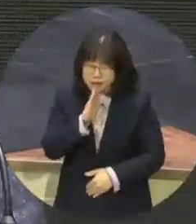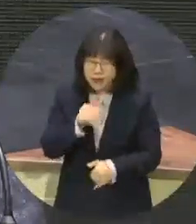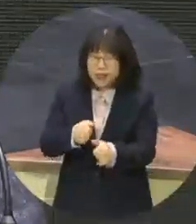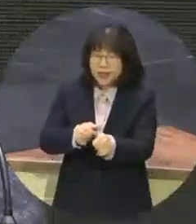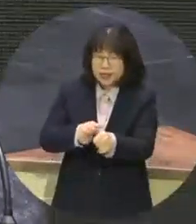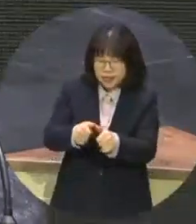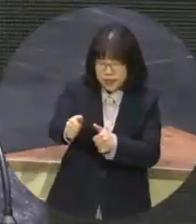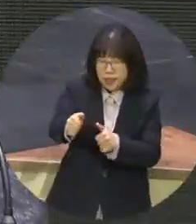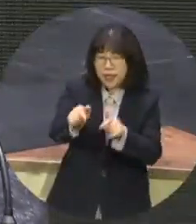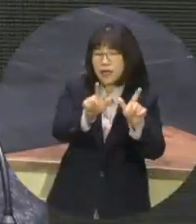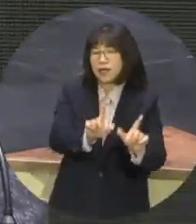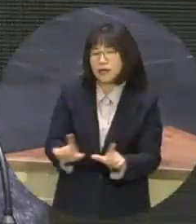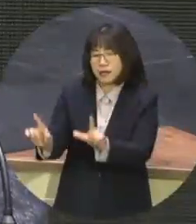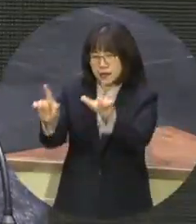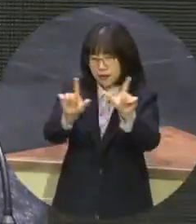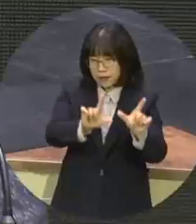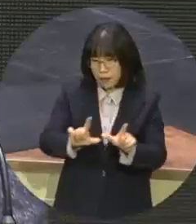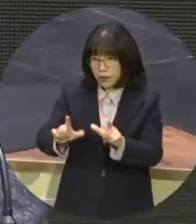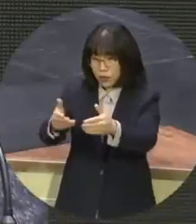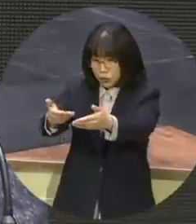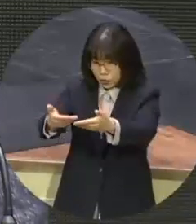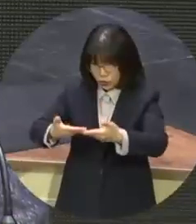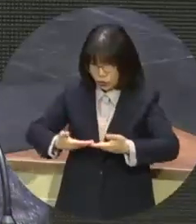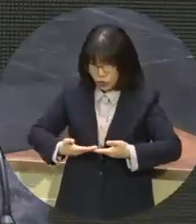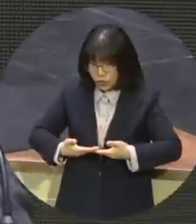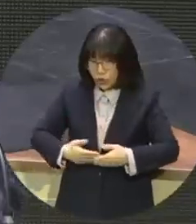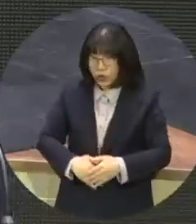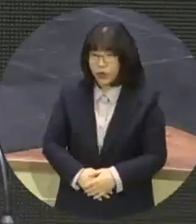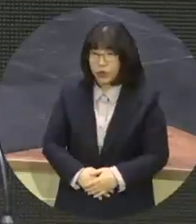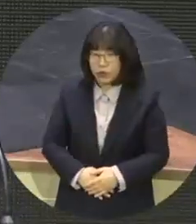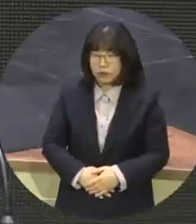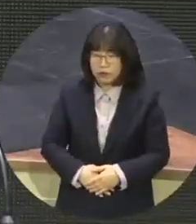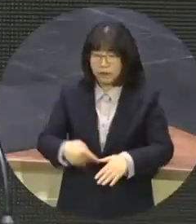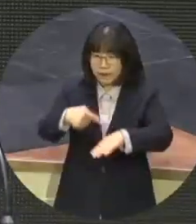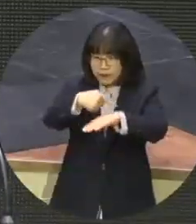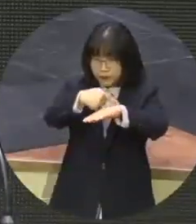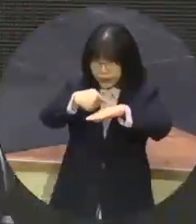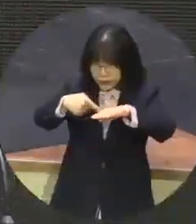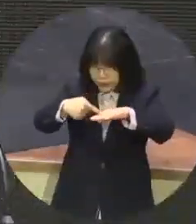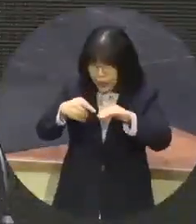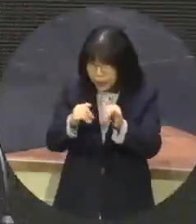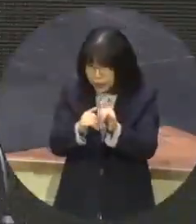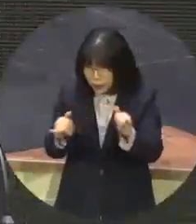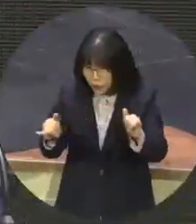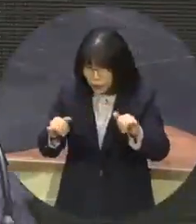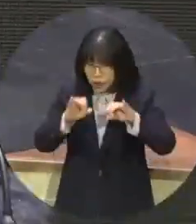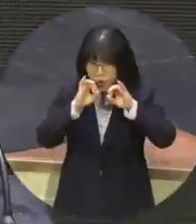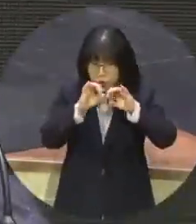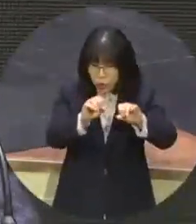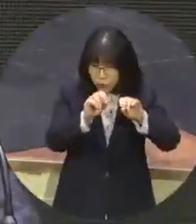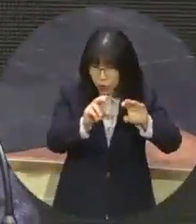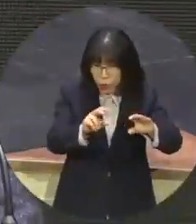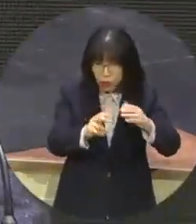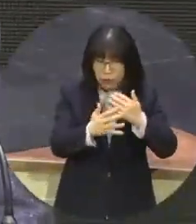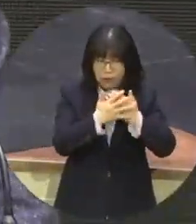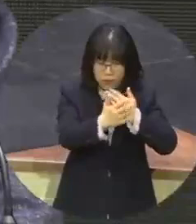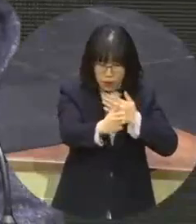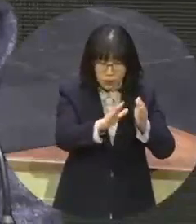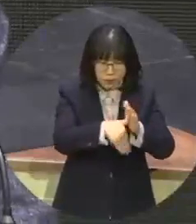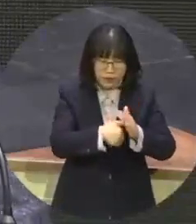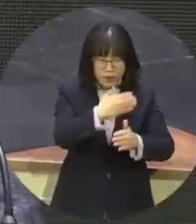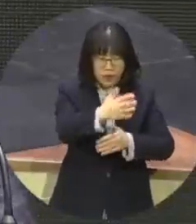예, 인도 삶을 살게 하신다. 그런 뜻이에요. 다민족 전도 집회를 통해서는 하나님의